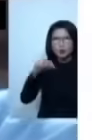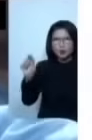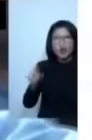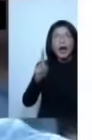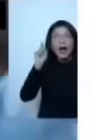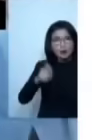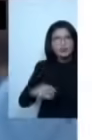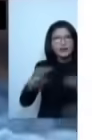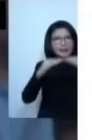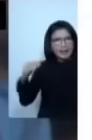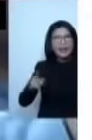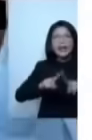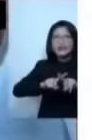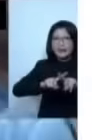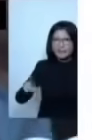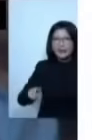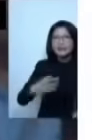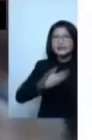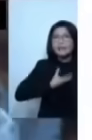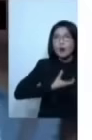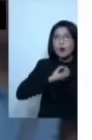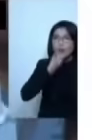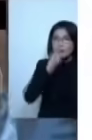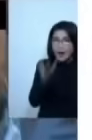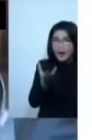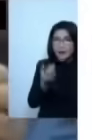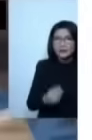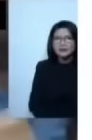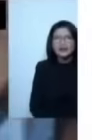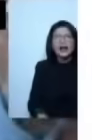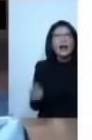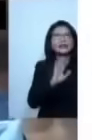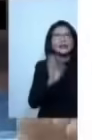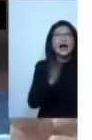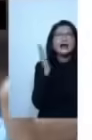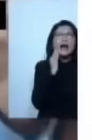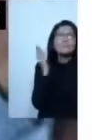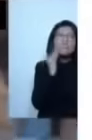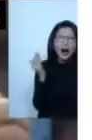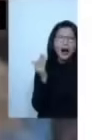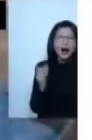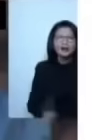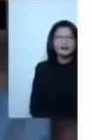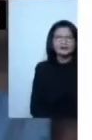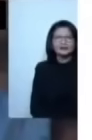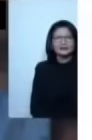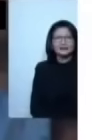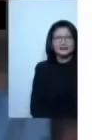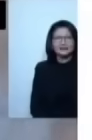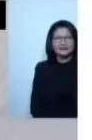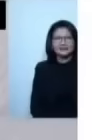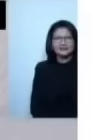Kami juga akan memantau kemeriahannya juga terutama di kota Surabaya ee untuk para relawan para pendukung calon presiden maupun calon